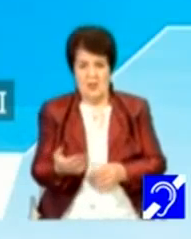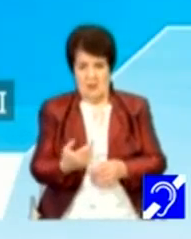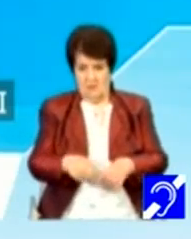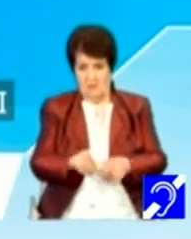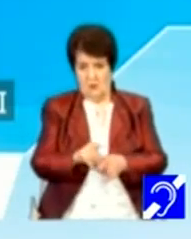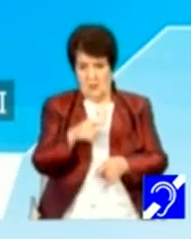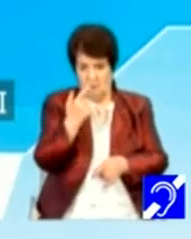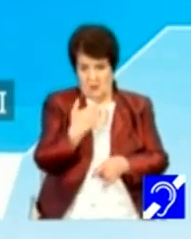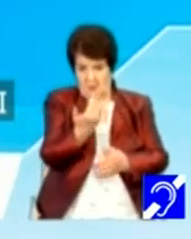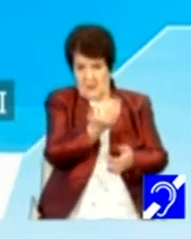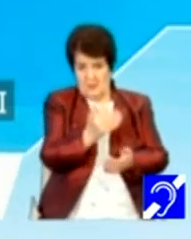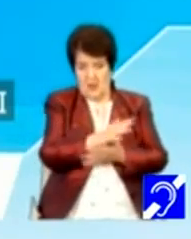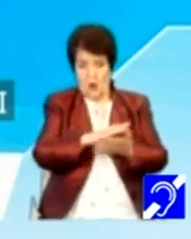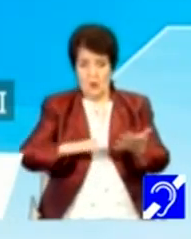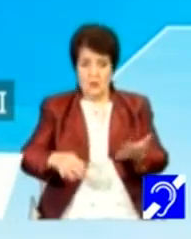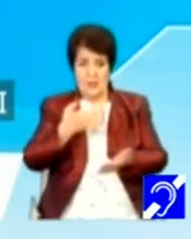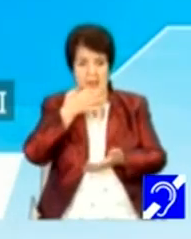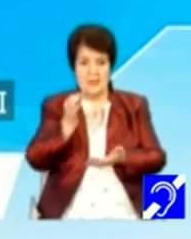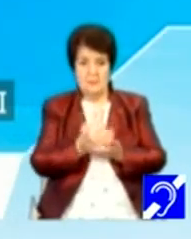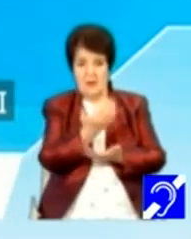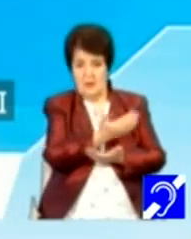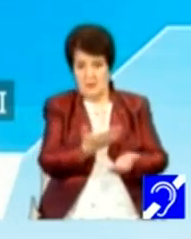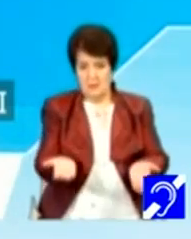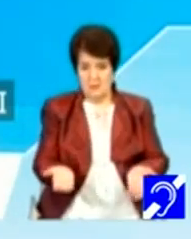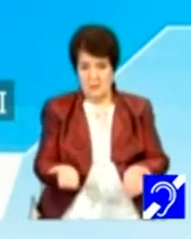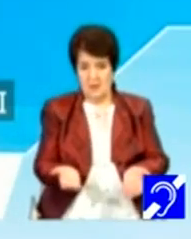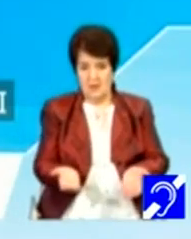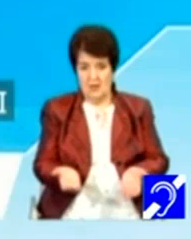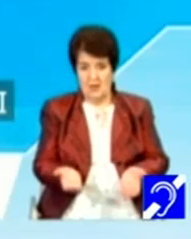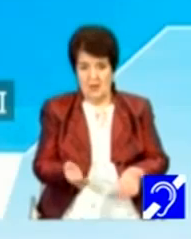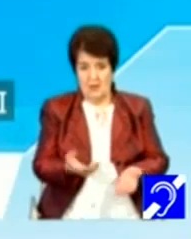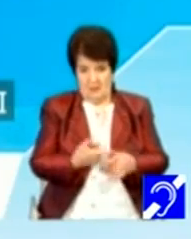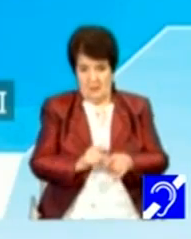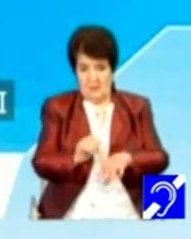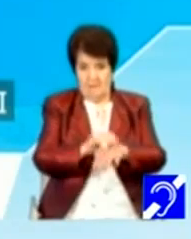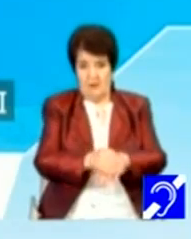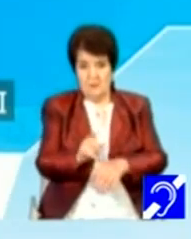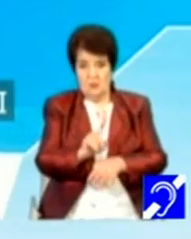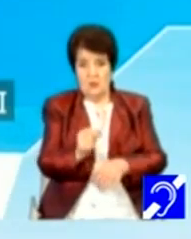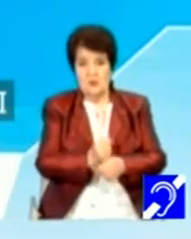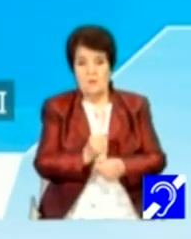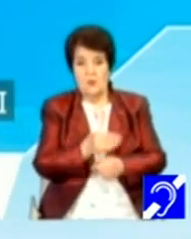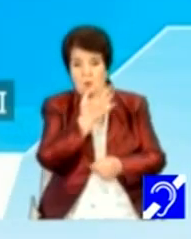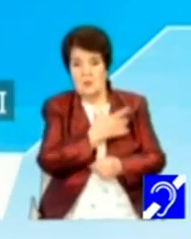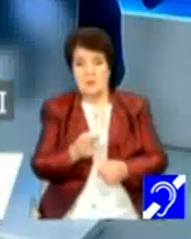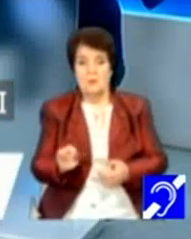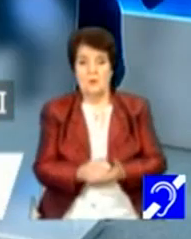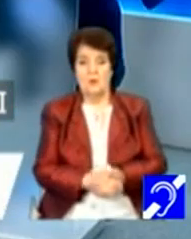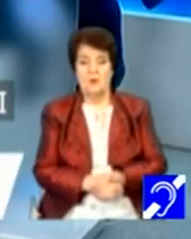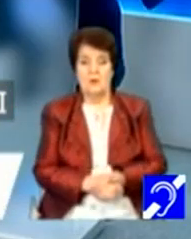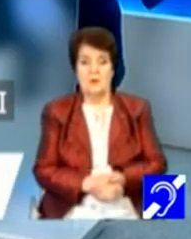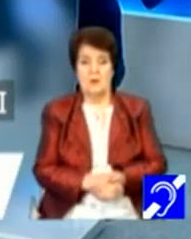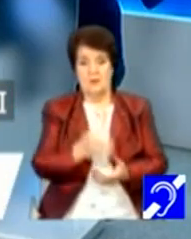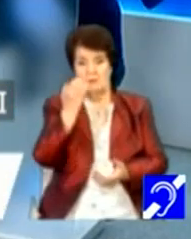despre ei vorbește consecința, experiența, fapta. Vorbe, spunem, toți bune, dar haideți să ne uităm la fapte. Cine și ce a făcut de-a lungul timpului?